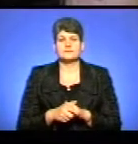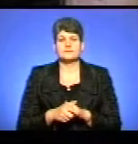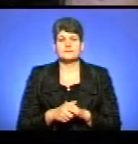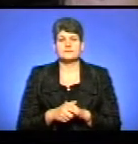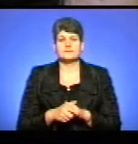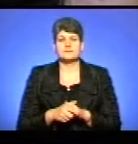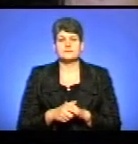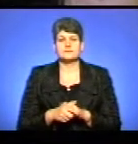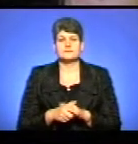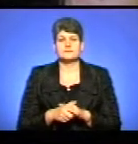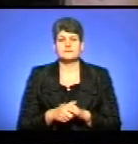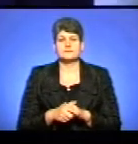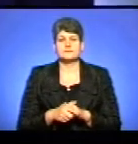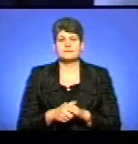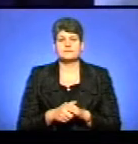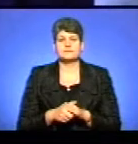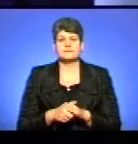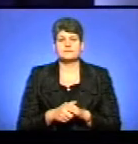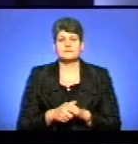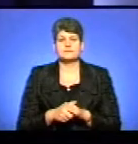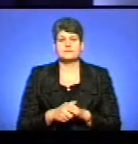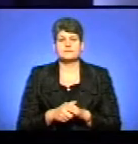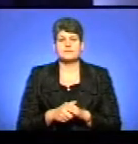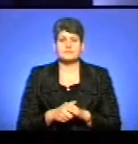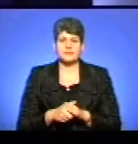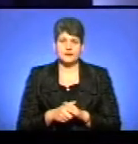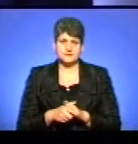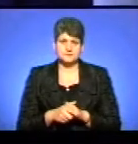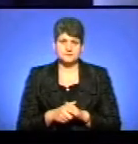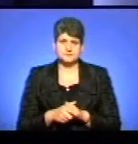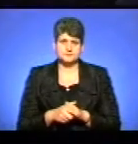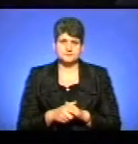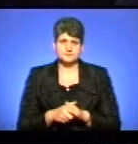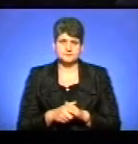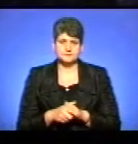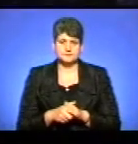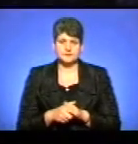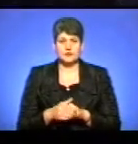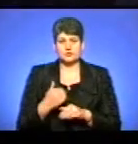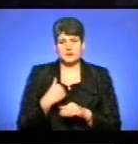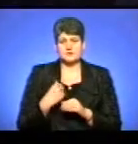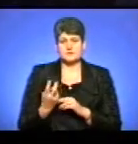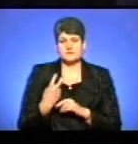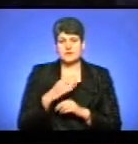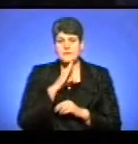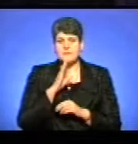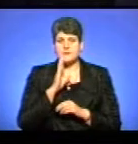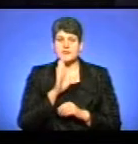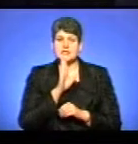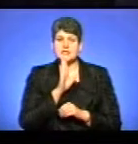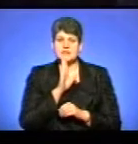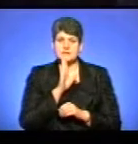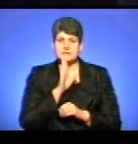Yeah. до нас звернулася мама дівчинки